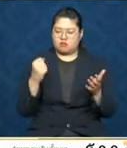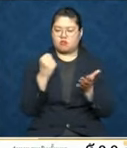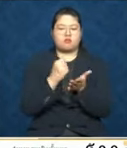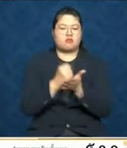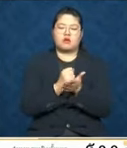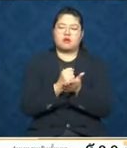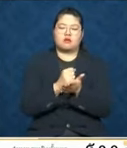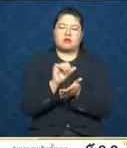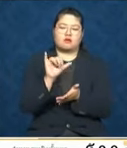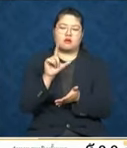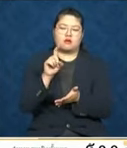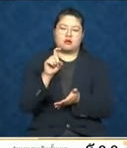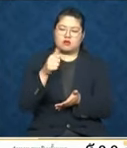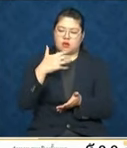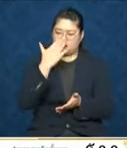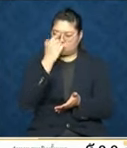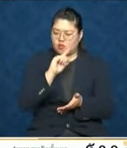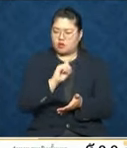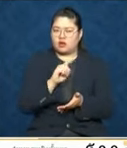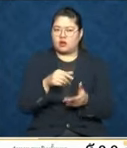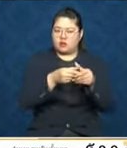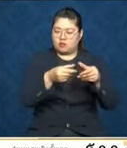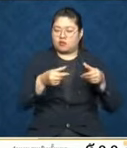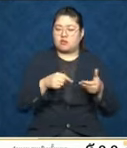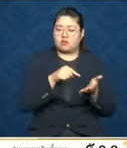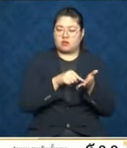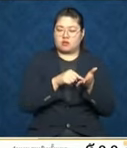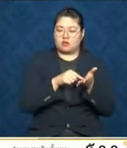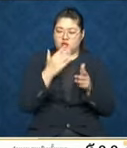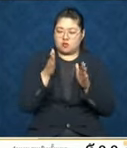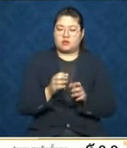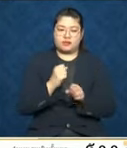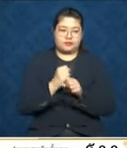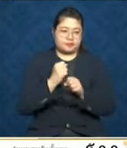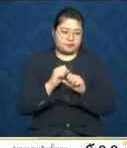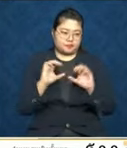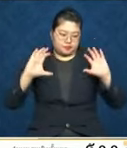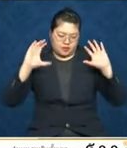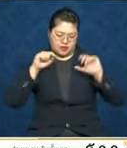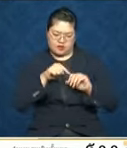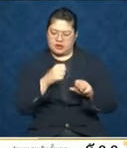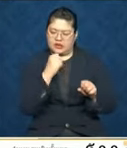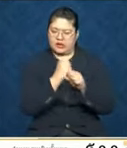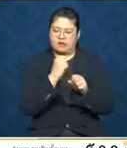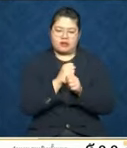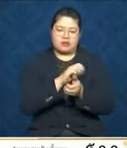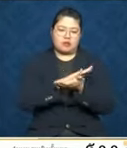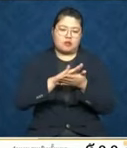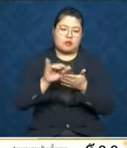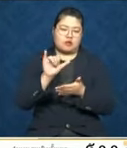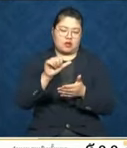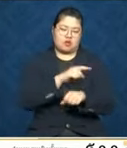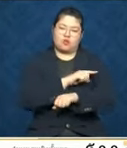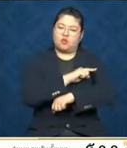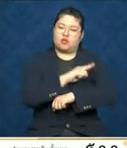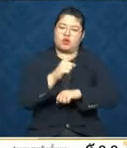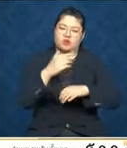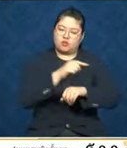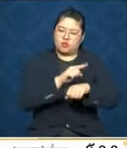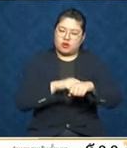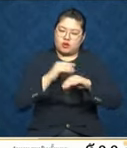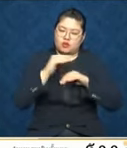ได้เพราะว่าหนังสือสั่งการฉบับนี้เพราะว่าเจ้าหน้าที่ดำเนินการไม่แล้วเสร็จภายในห้วงเวลาที่กำหนด